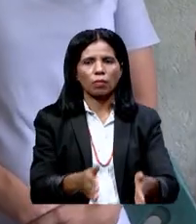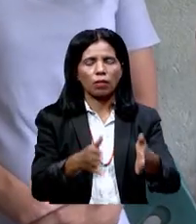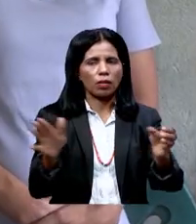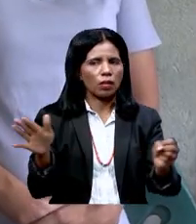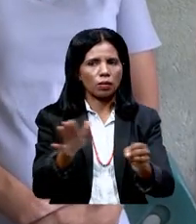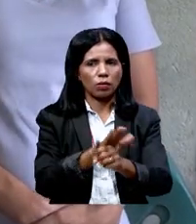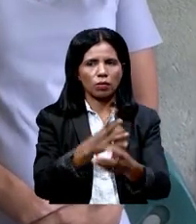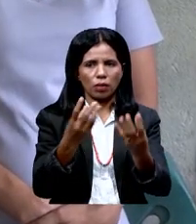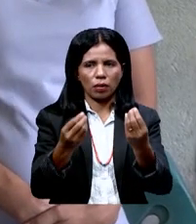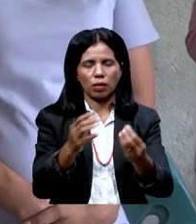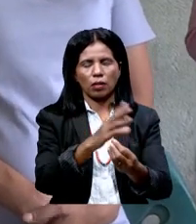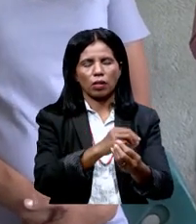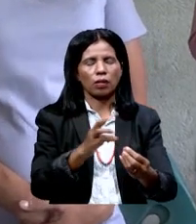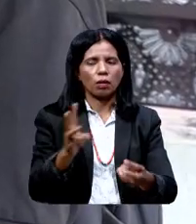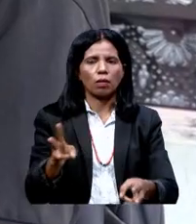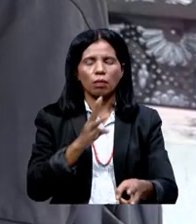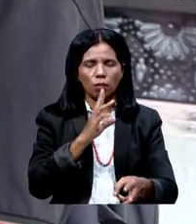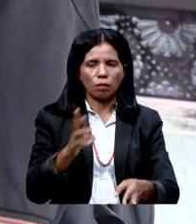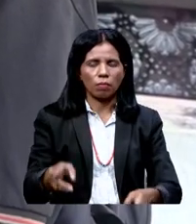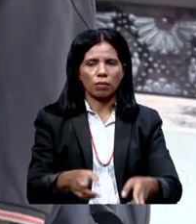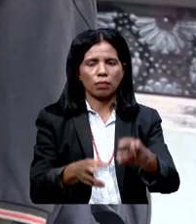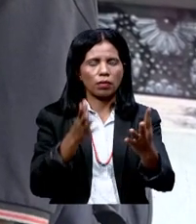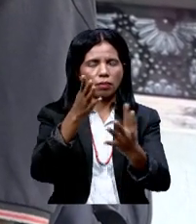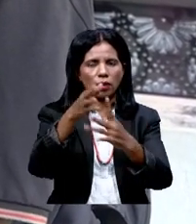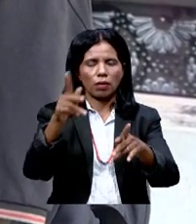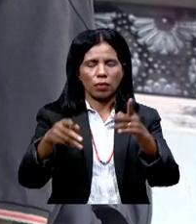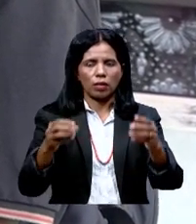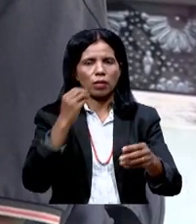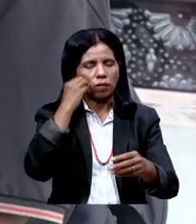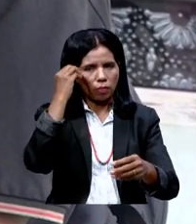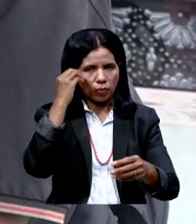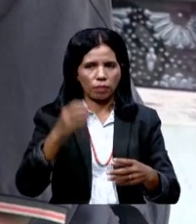raihenek nune mota tamba fali ba comunidade ne uma Agustino da Costa ZMM.